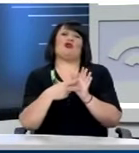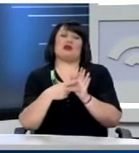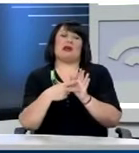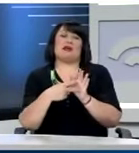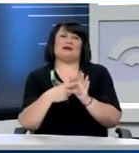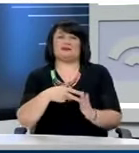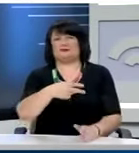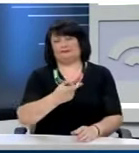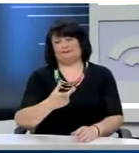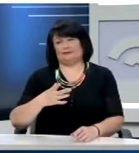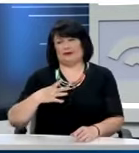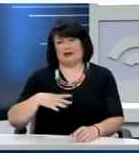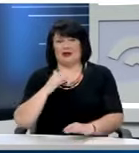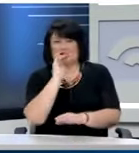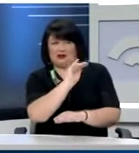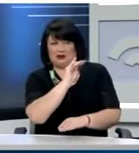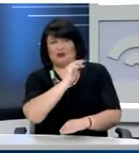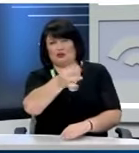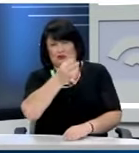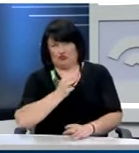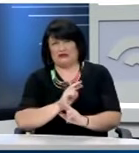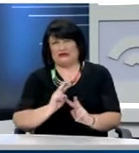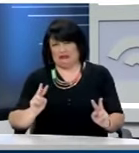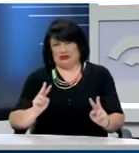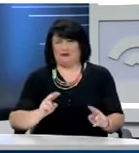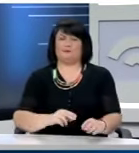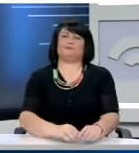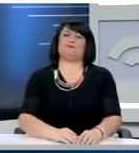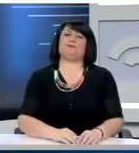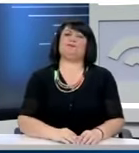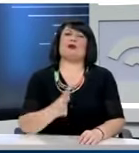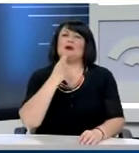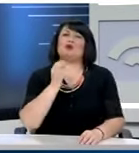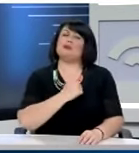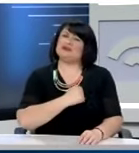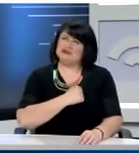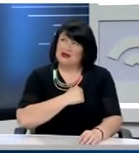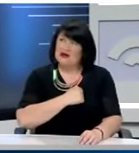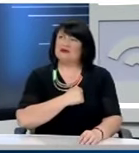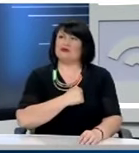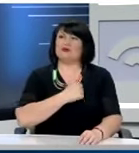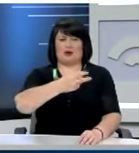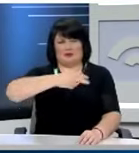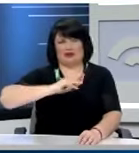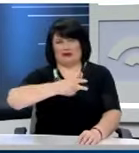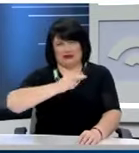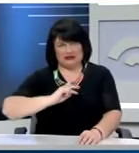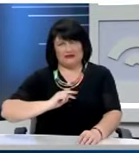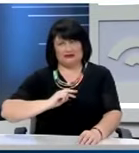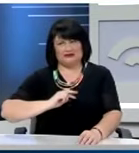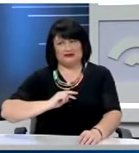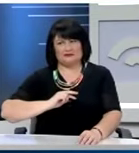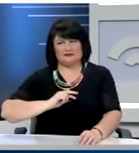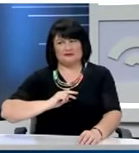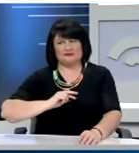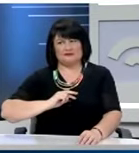αυτό θα σας ζητούσα μία διευκρίνηση. Διότι πιστεύω ότι οι απαντήσεις σας είναι απαντήσεις